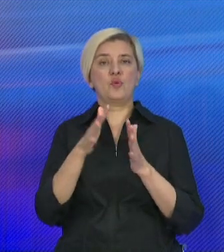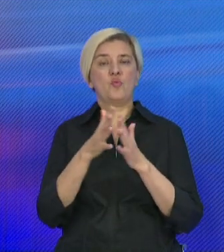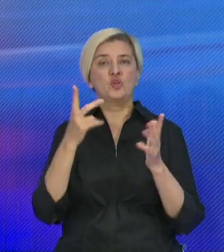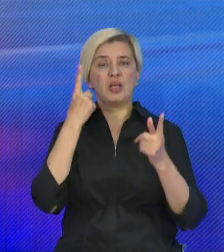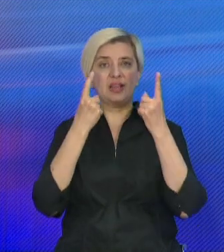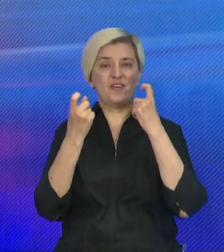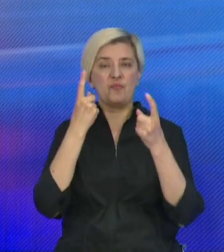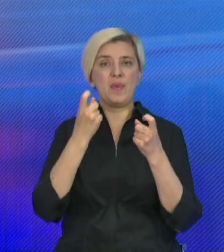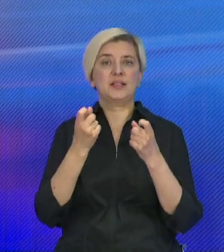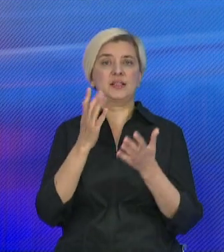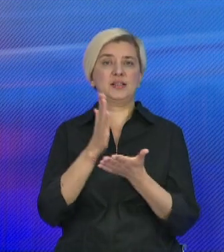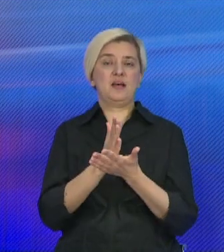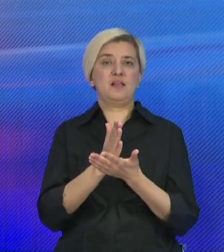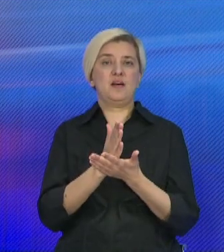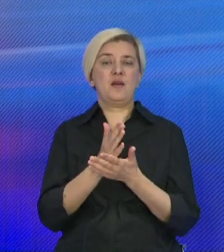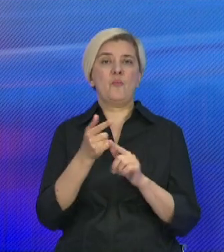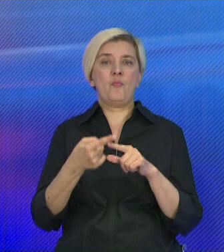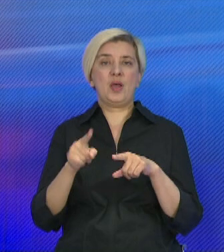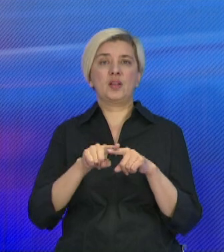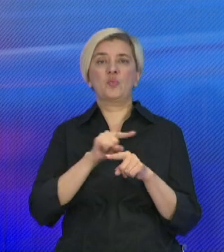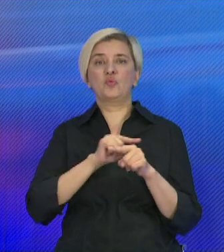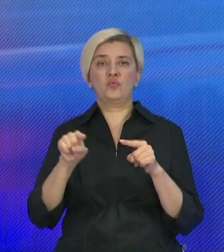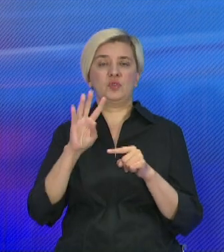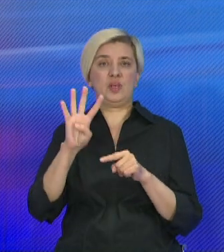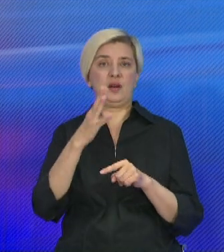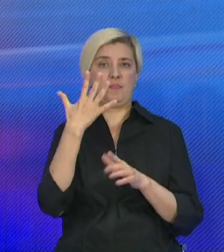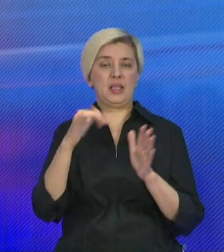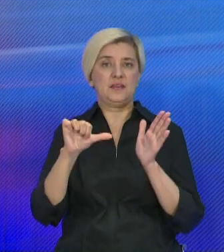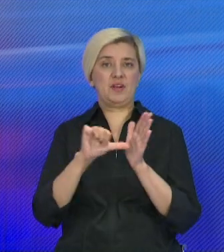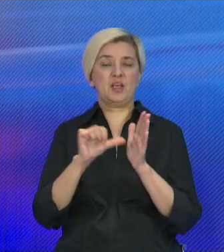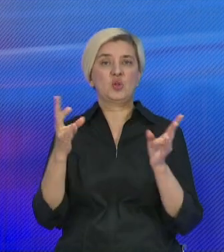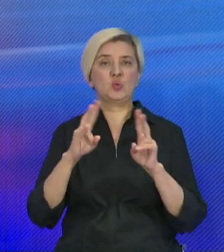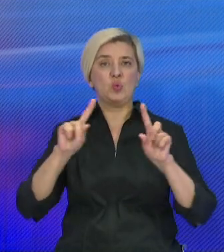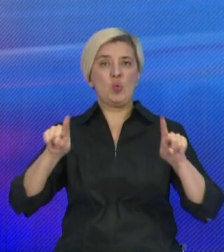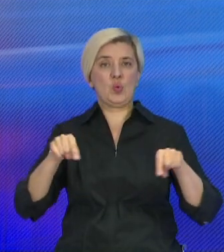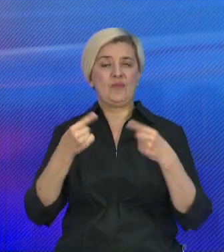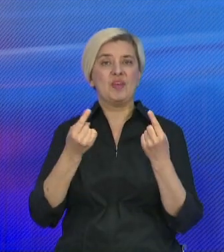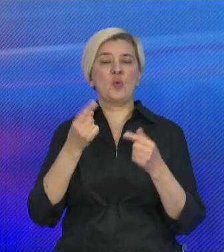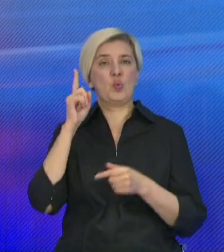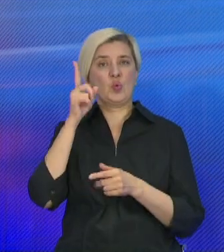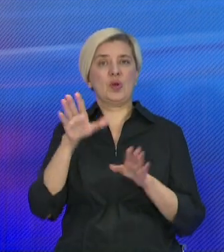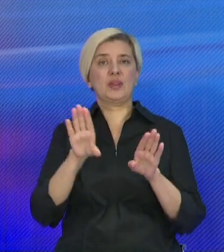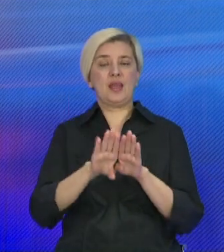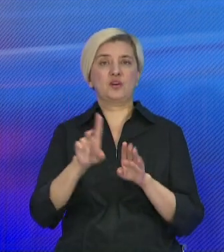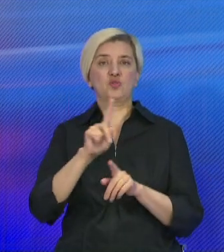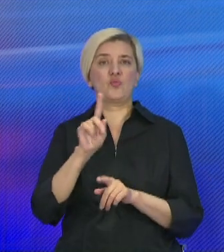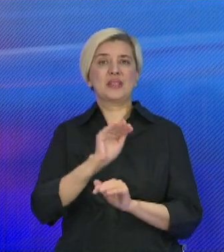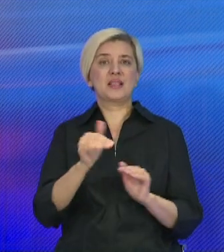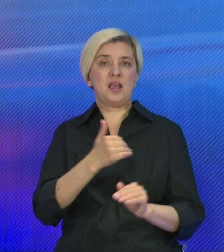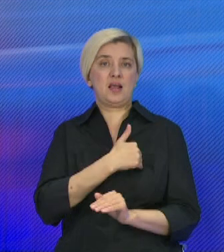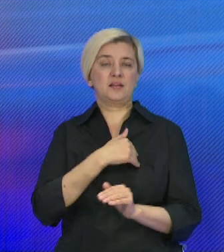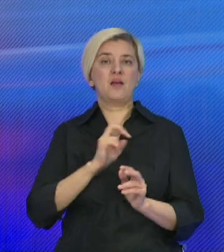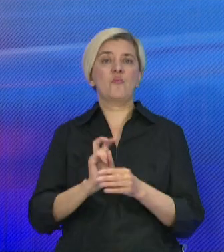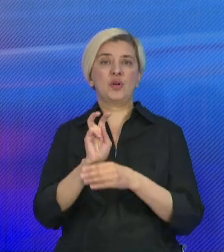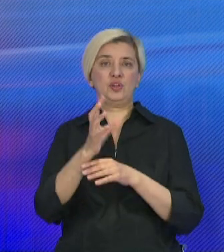этом свете. И тому за этих 45 хвилин треба побудовать урок так, как детям захотелось прийти на інший урок, как у них